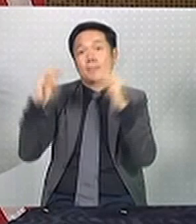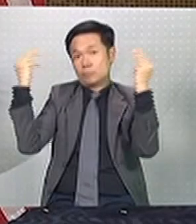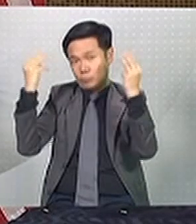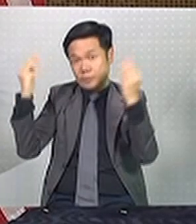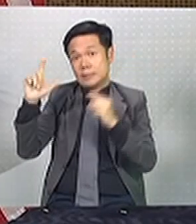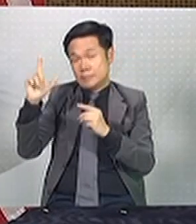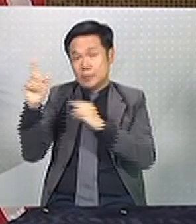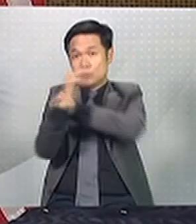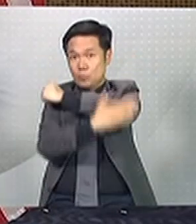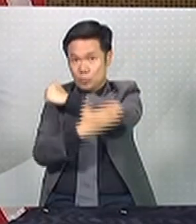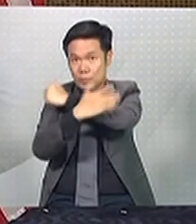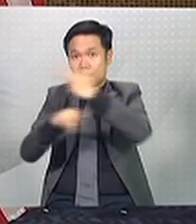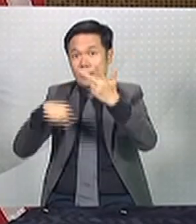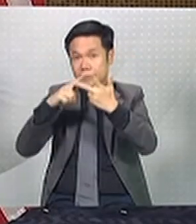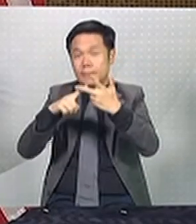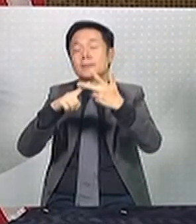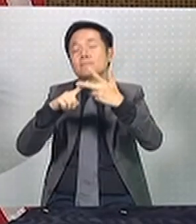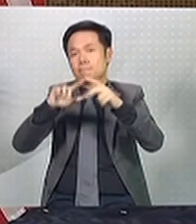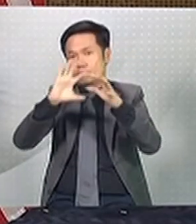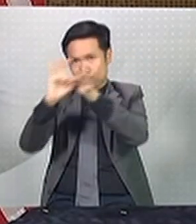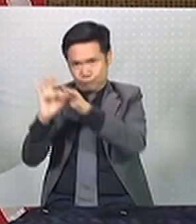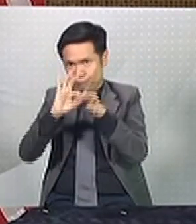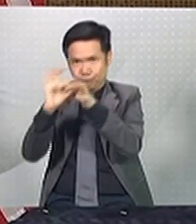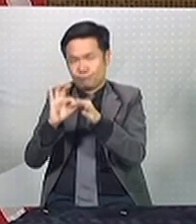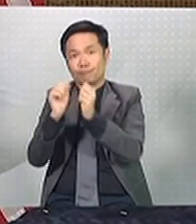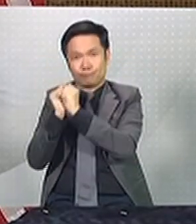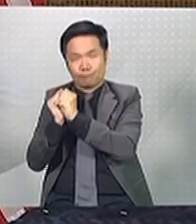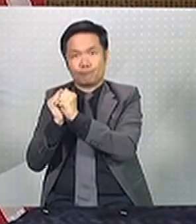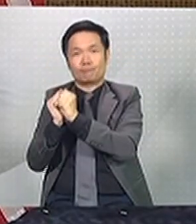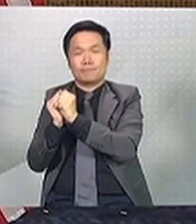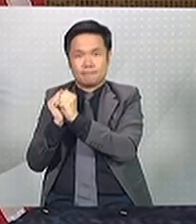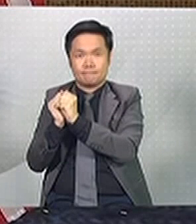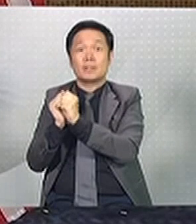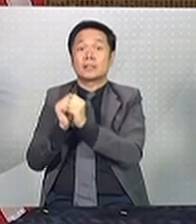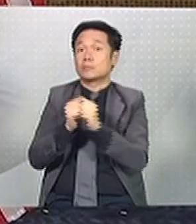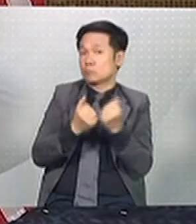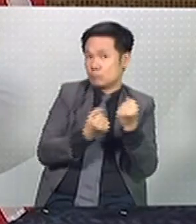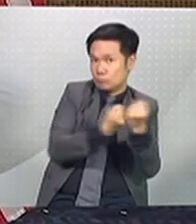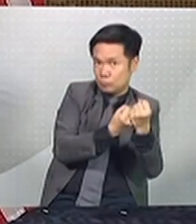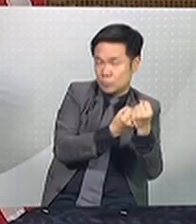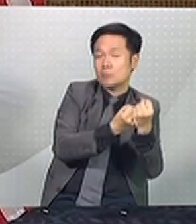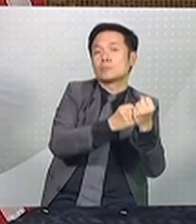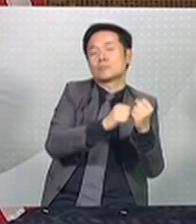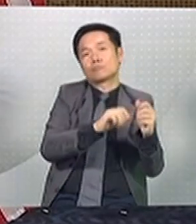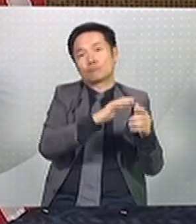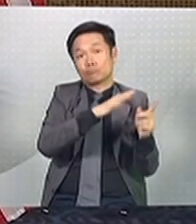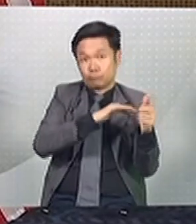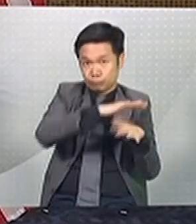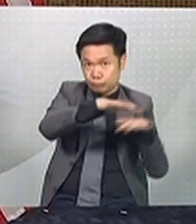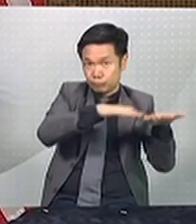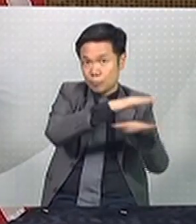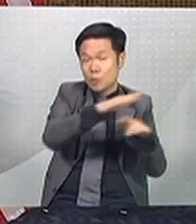Negeri dan rakan-rakan pelaksana utama. Sumbangan keuangan sosial akan disalurkan dalam bentuk